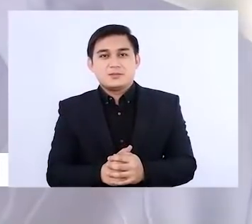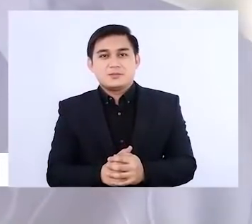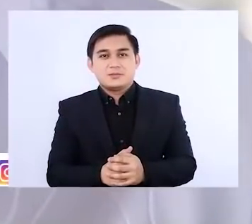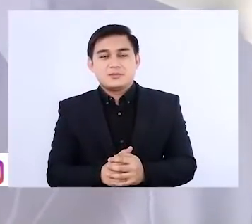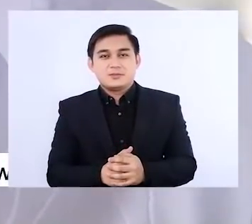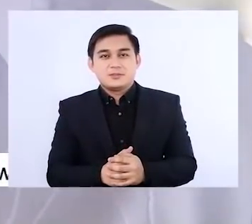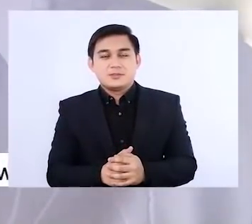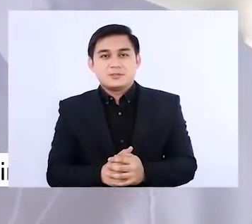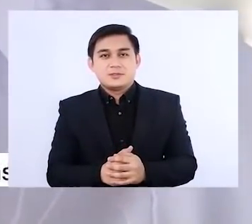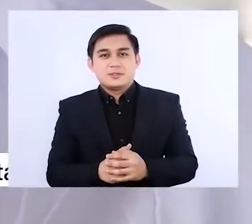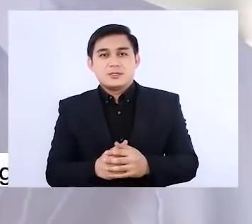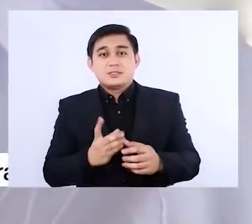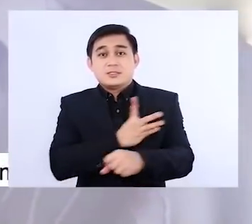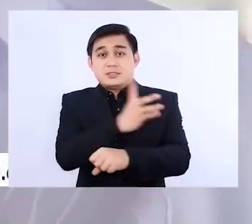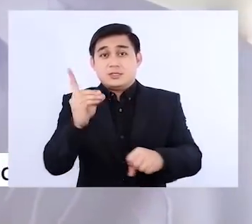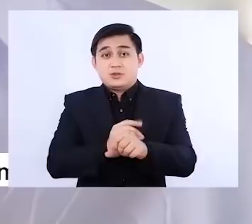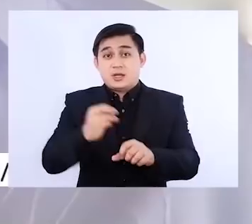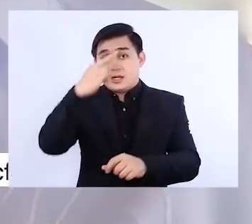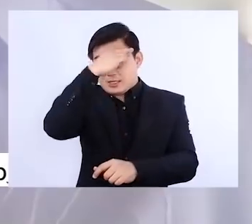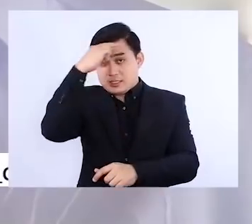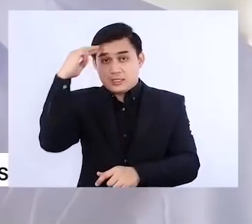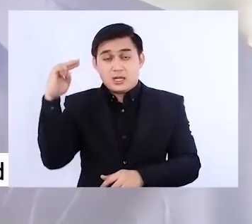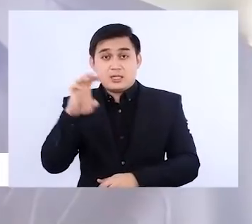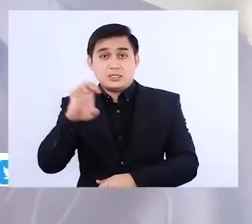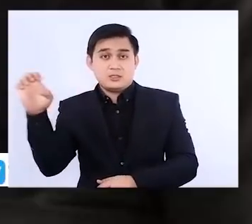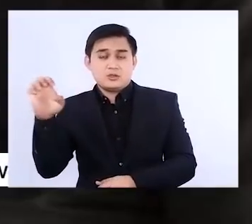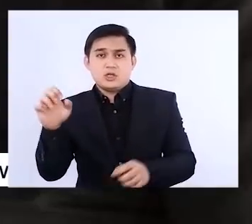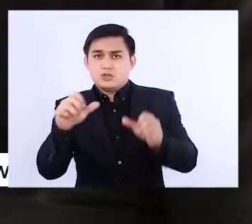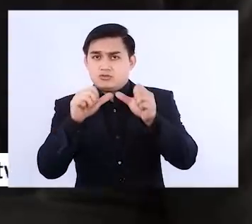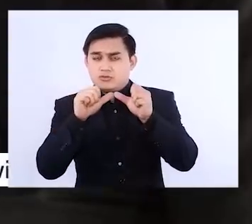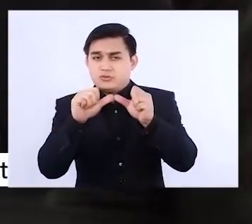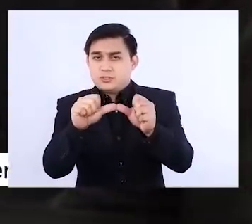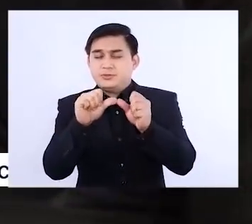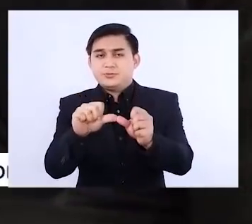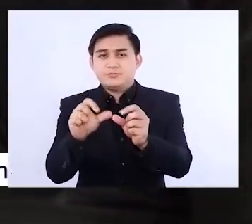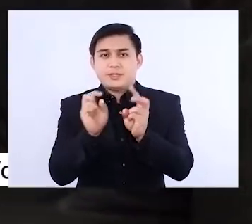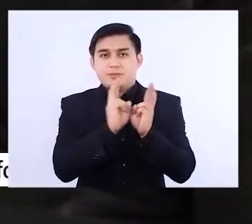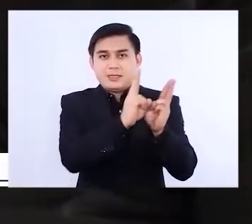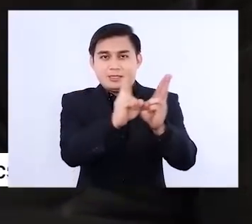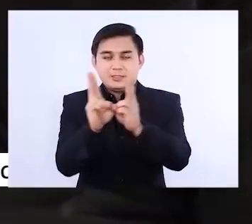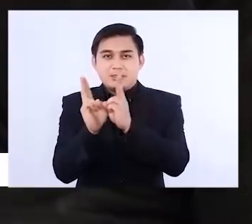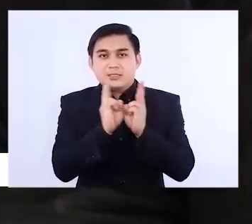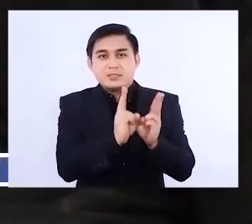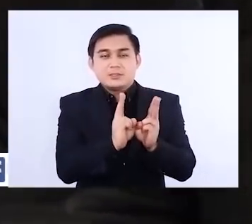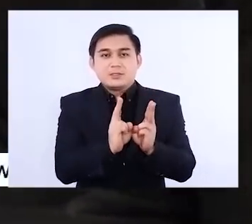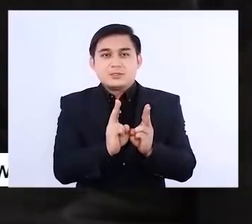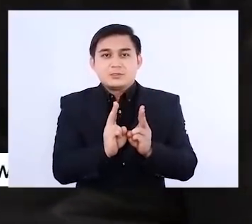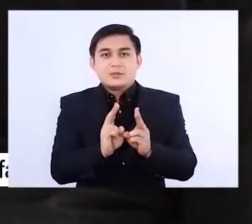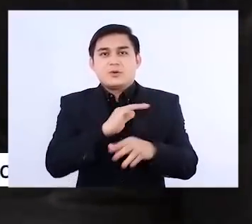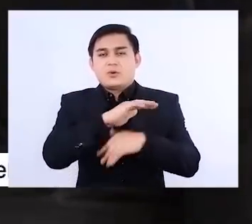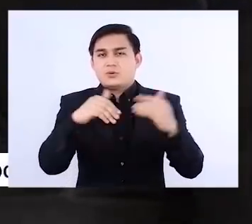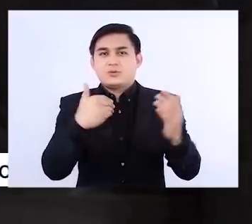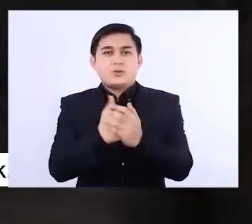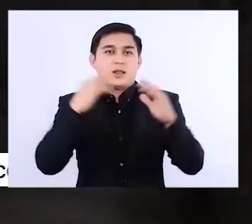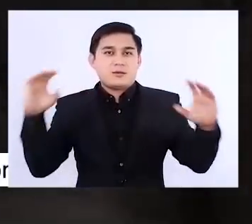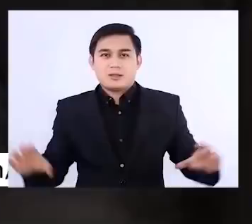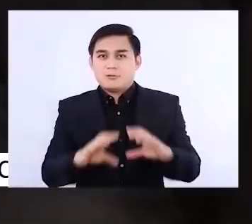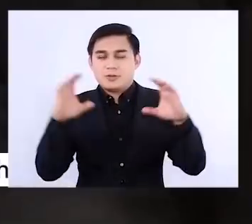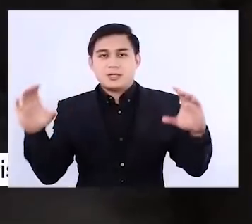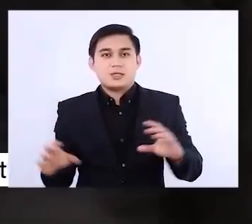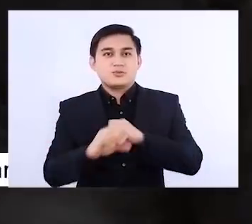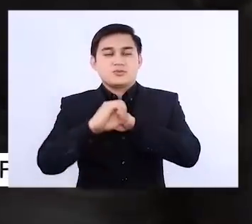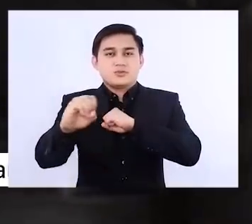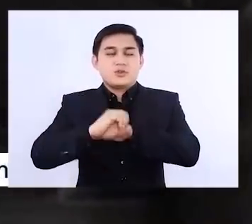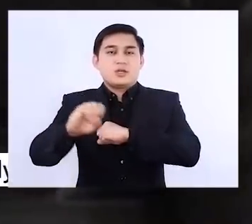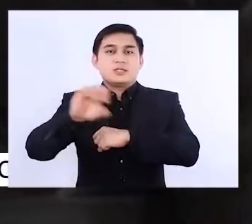Ang distrito po ng Rizal East ay patuloy po na makikipagkaisa sa mga aktibidad na inilulunsad